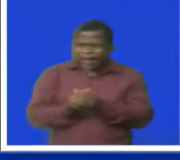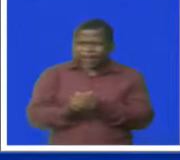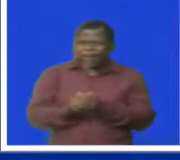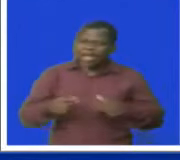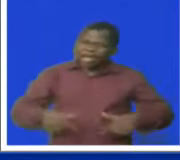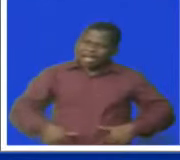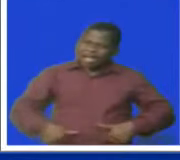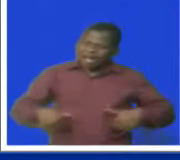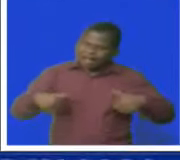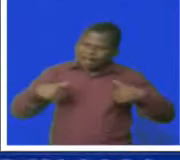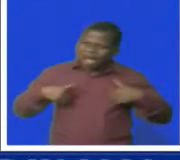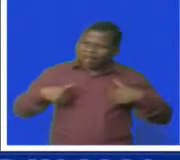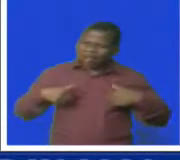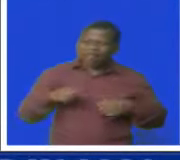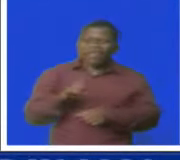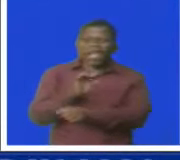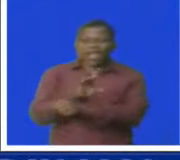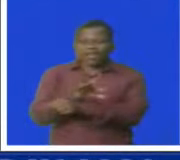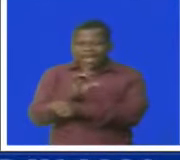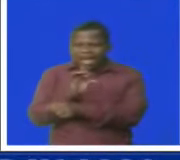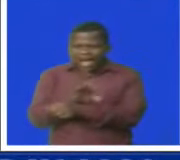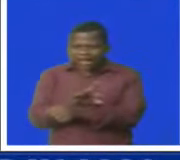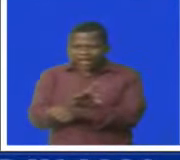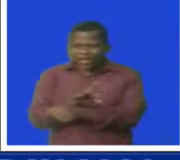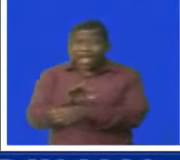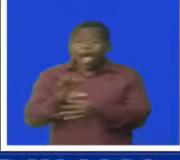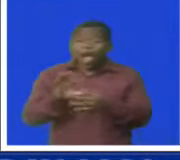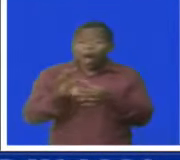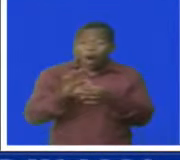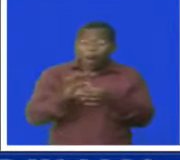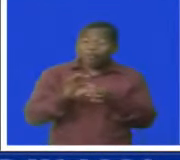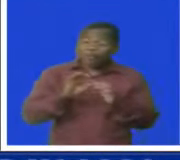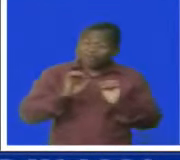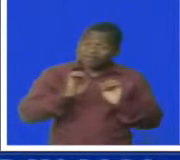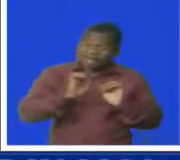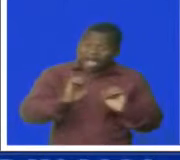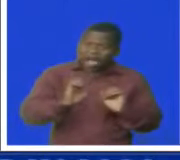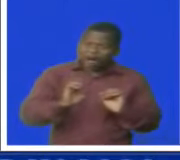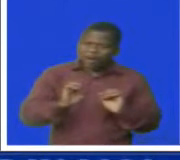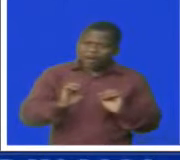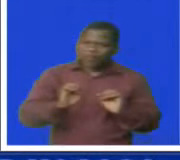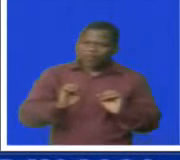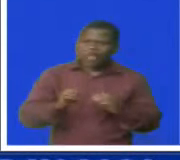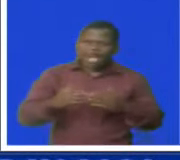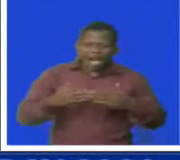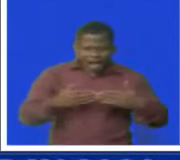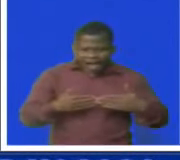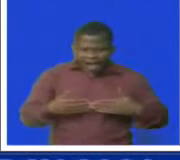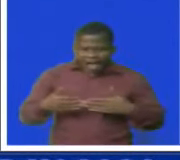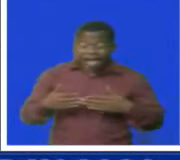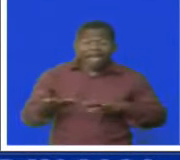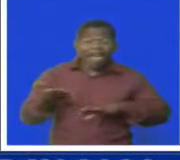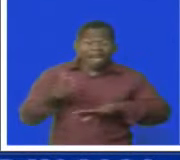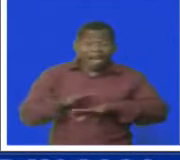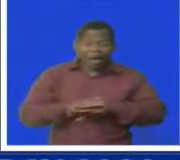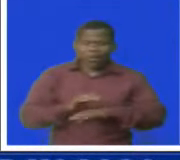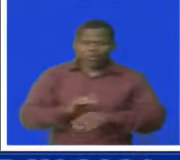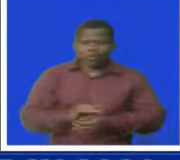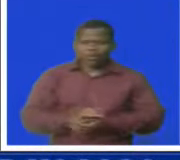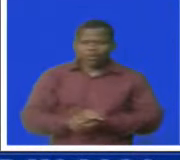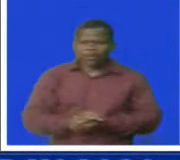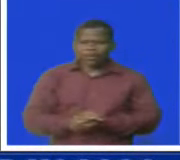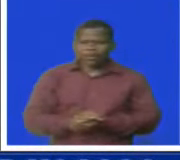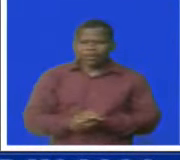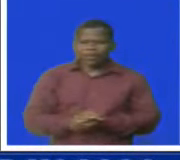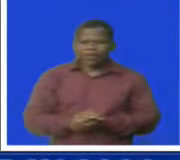uphathe kahle likhaya lakho noma uphathe kahle labo bantu lophila nabo kufanele kube nempilo le kahle